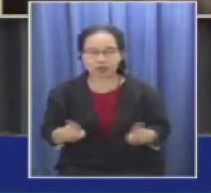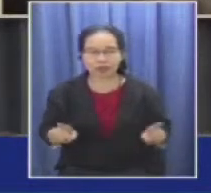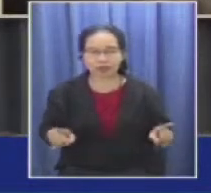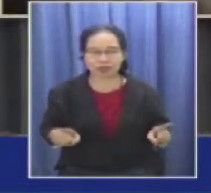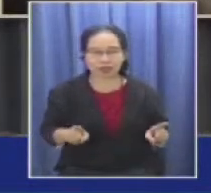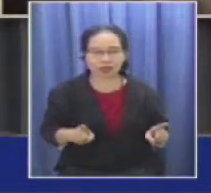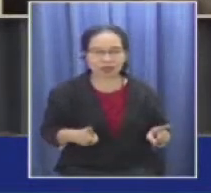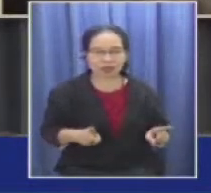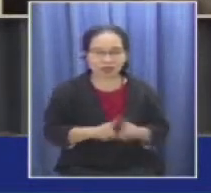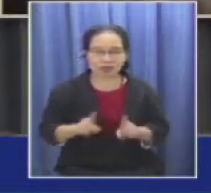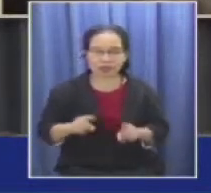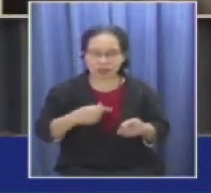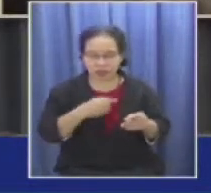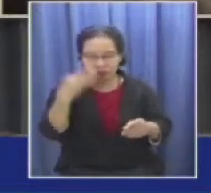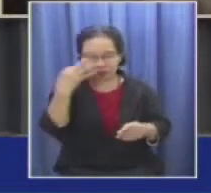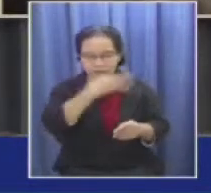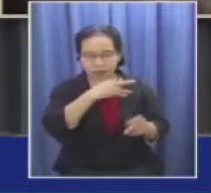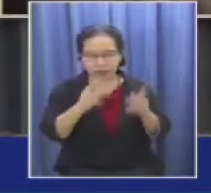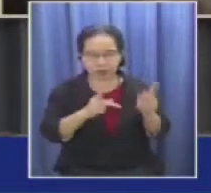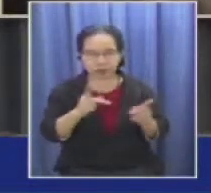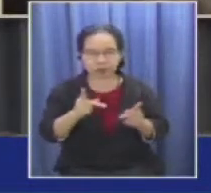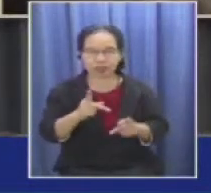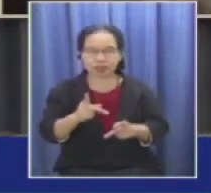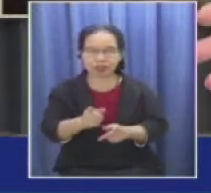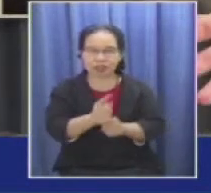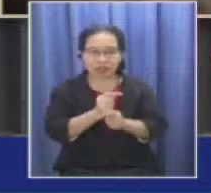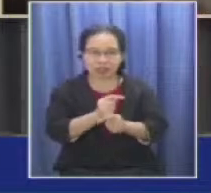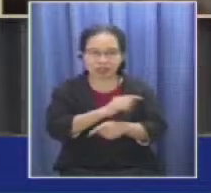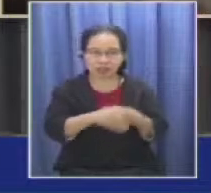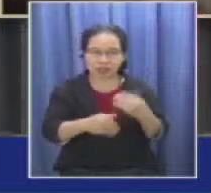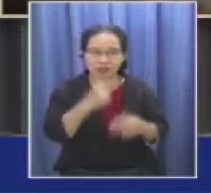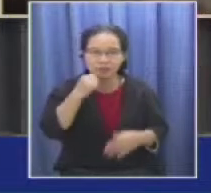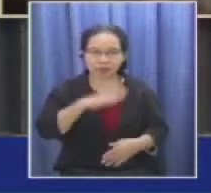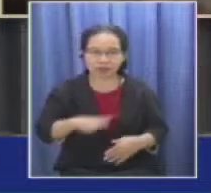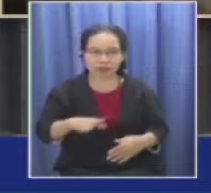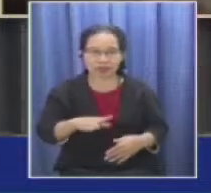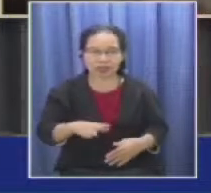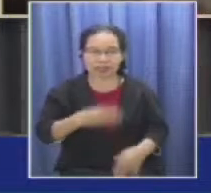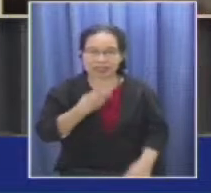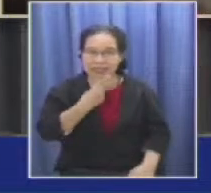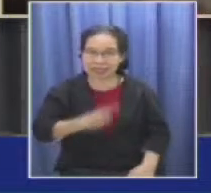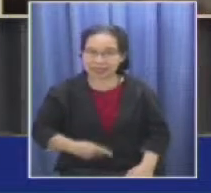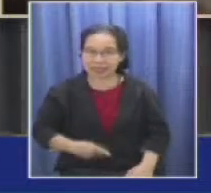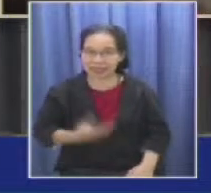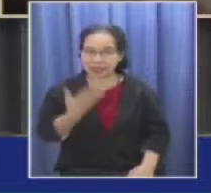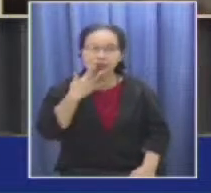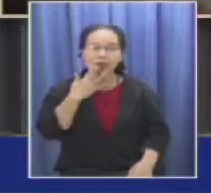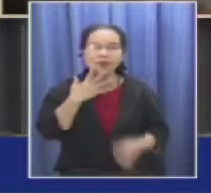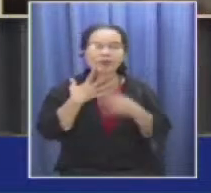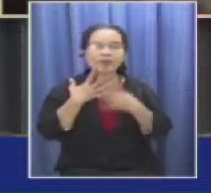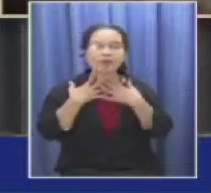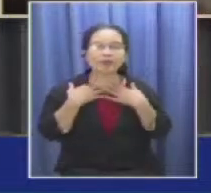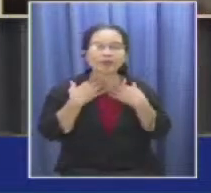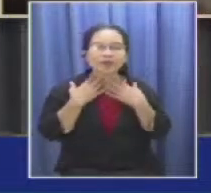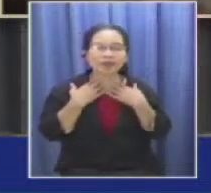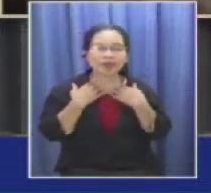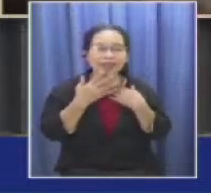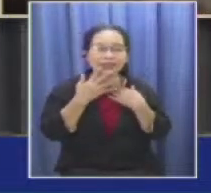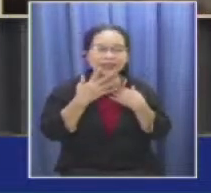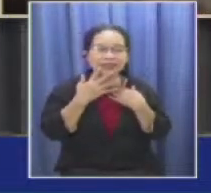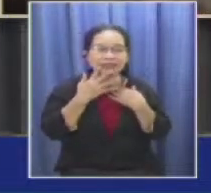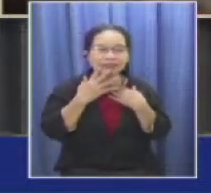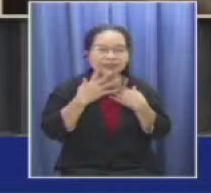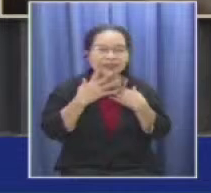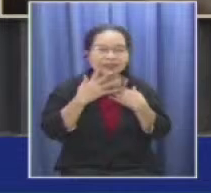denta waware ye na bise Nyankopɔn na ama ho kwan sɛ ware ɛna wawade David ware na sɛ